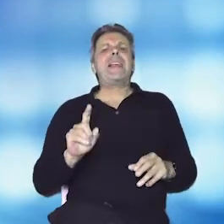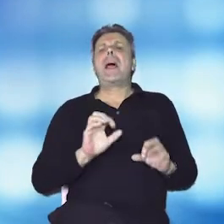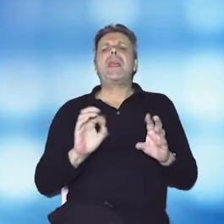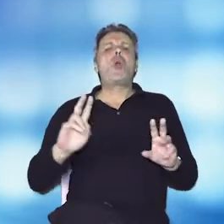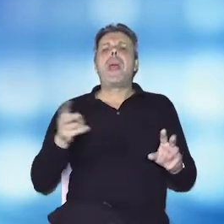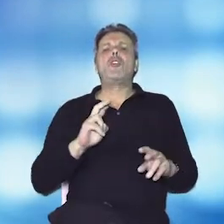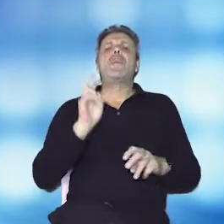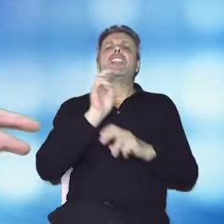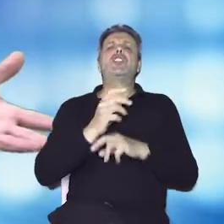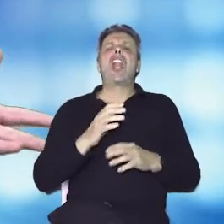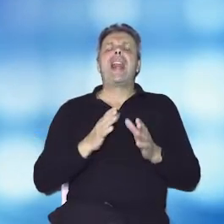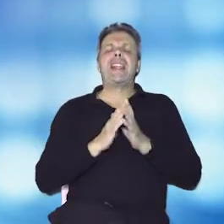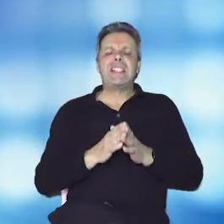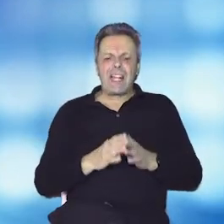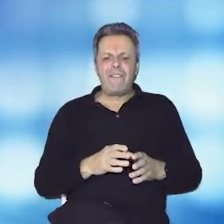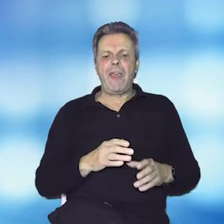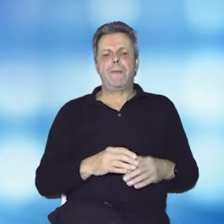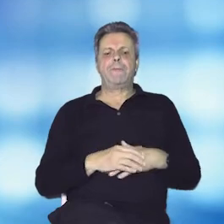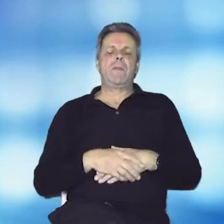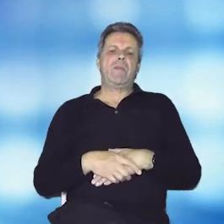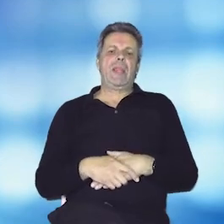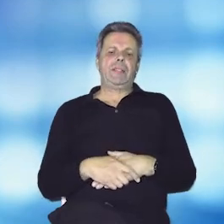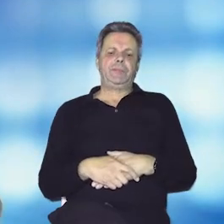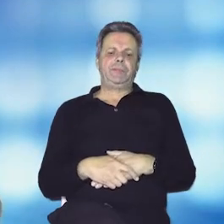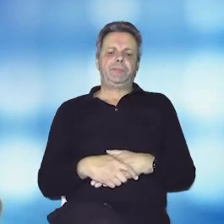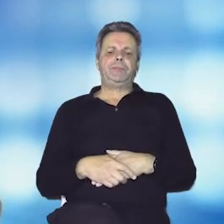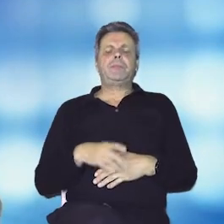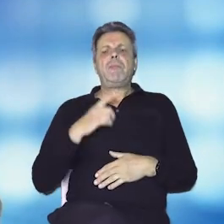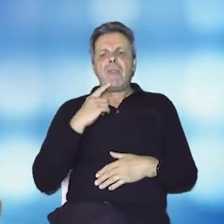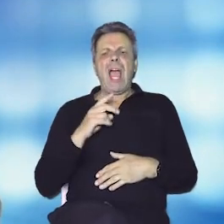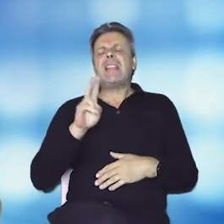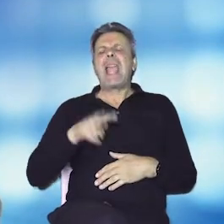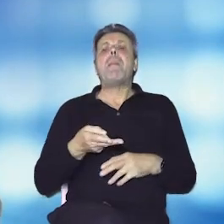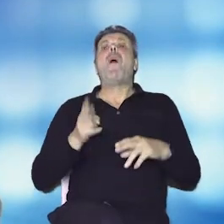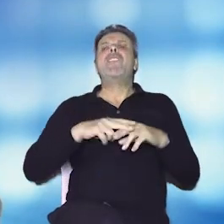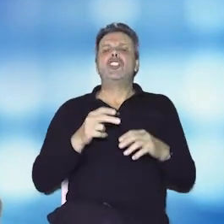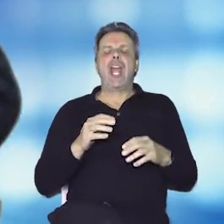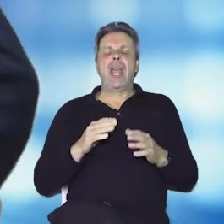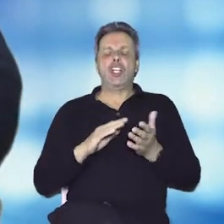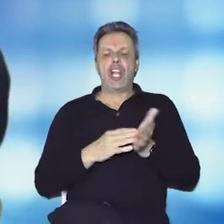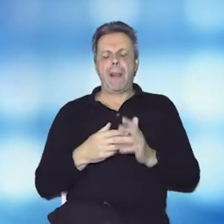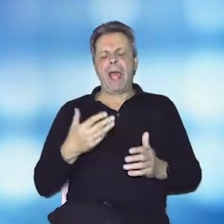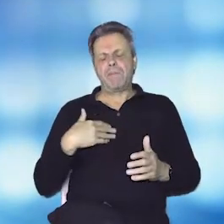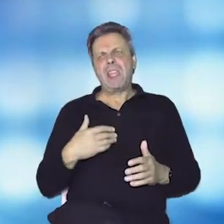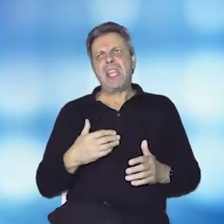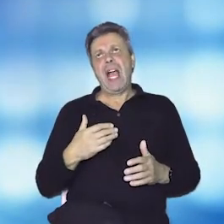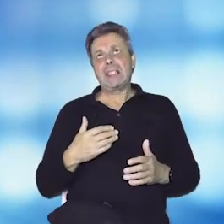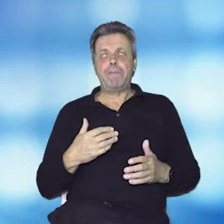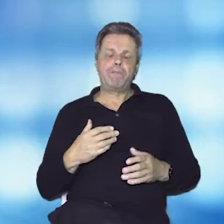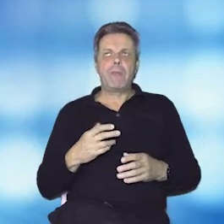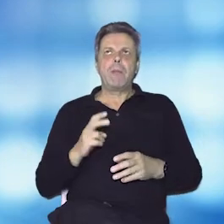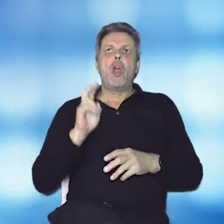može biti član crkve, a da prakticira mnogoženstvo. Kad ste krenuli u Mormone? Ja sam postao član u